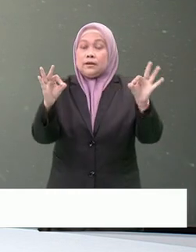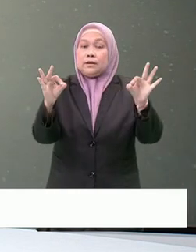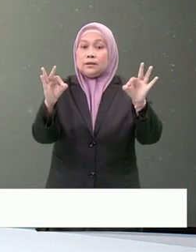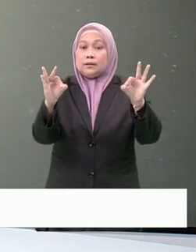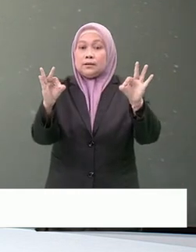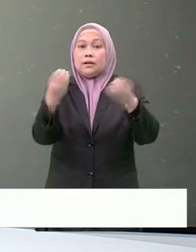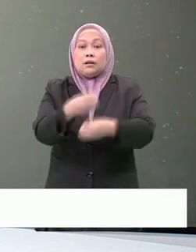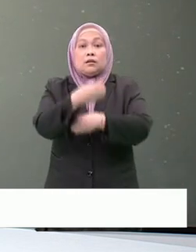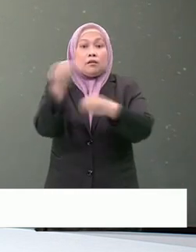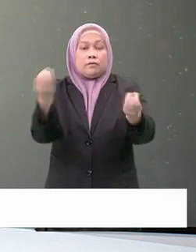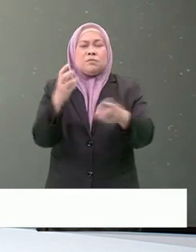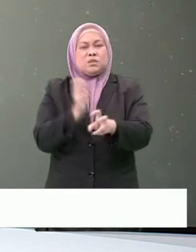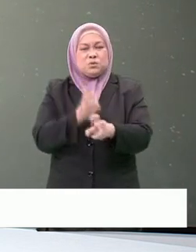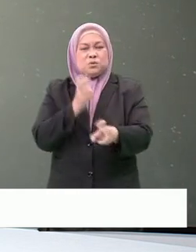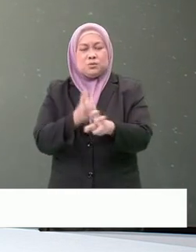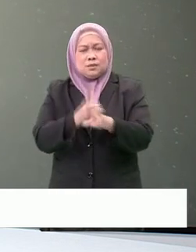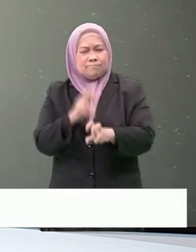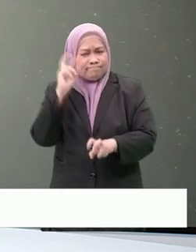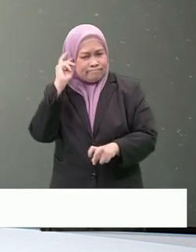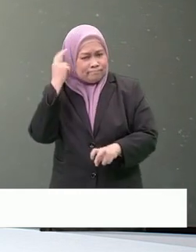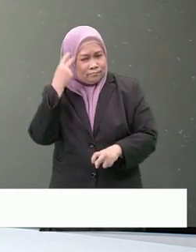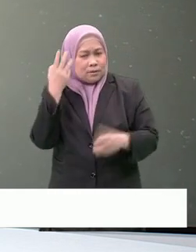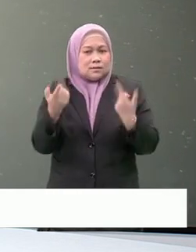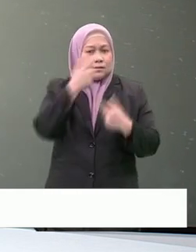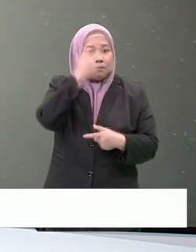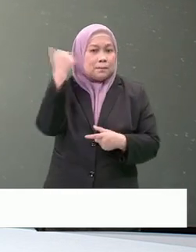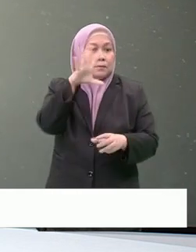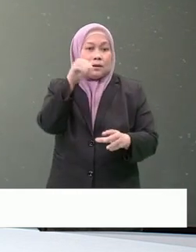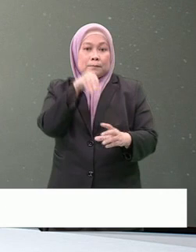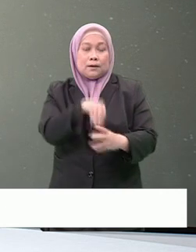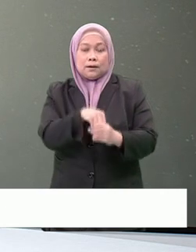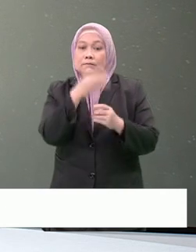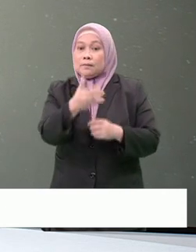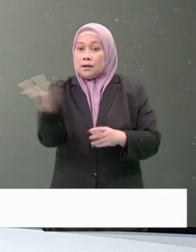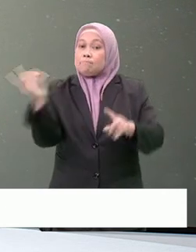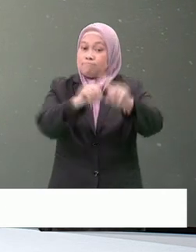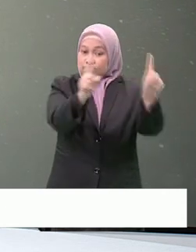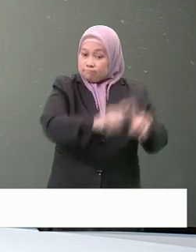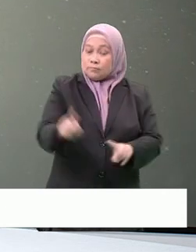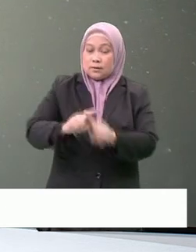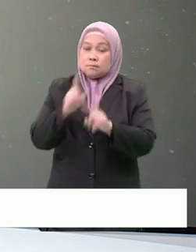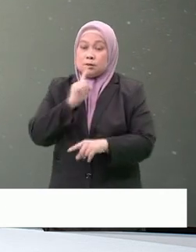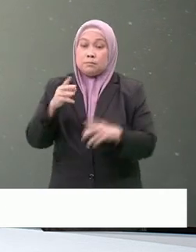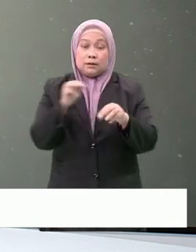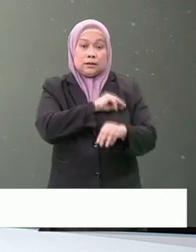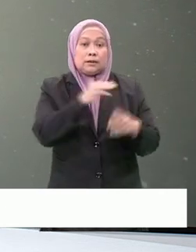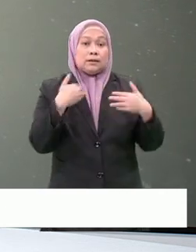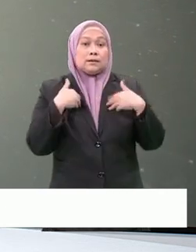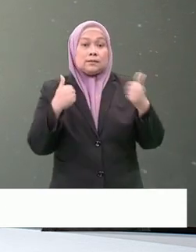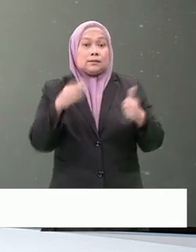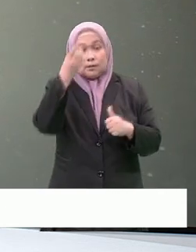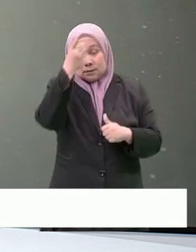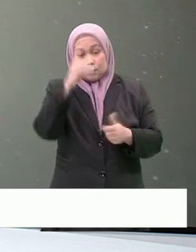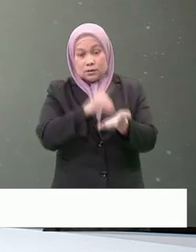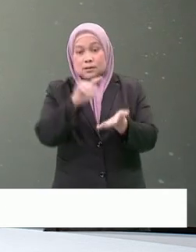di pejabat mungkin suka di tafsirkan kiranya melibatkan mekanisme yang berbeda kesehatan dokter zaliha